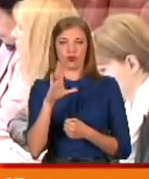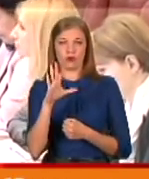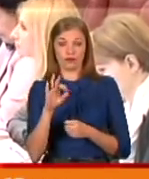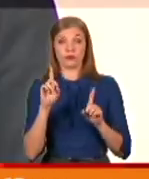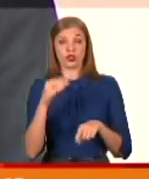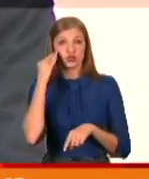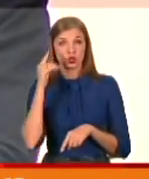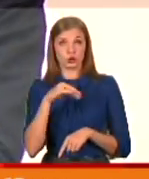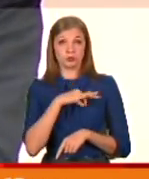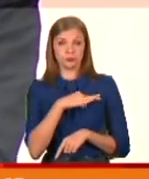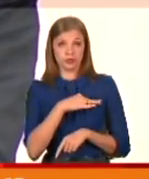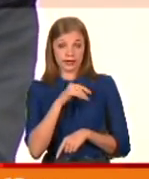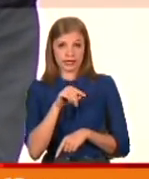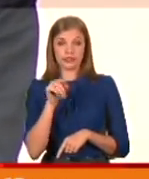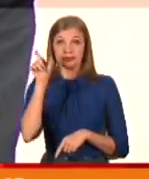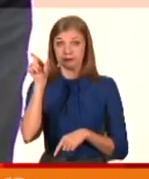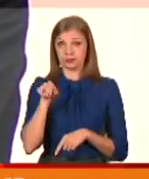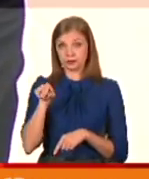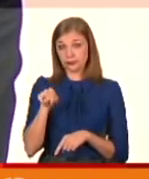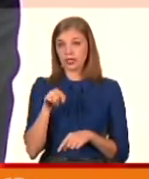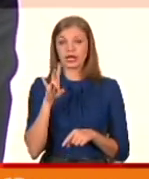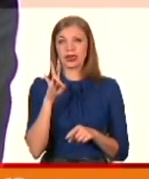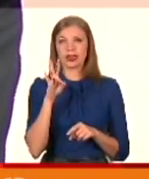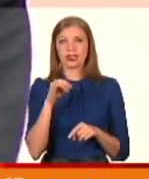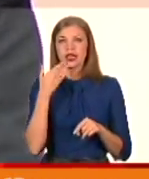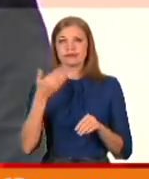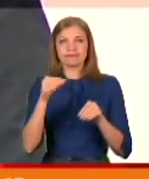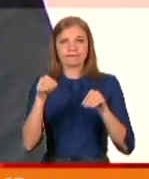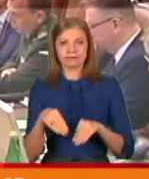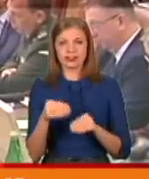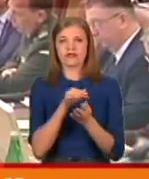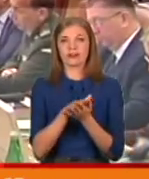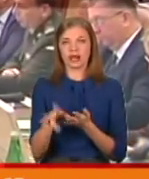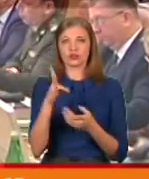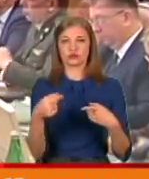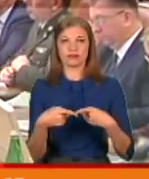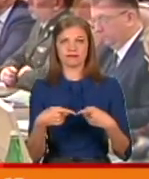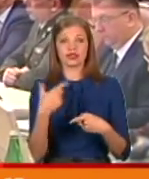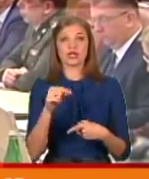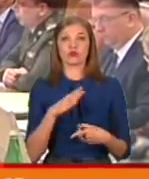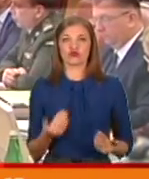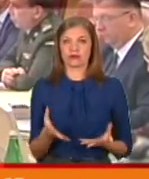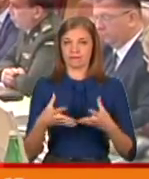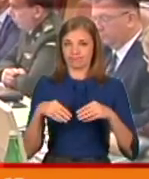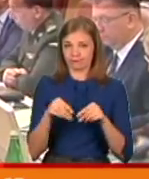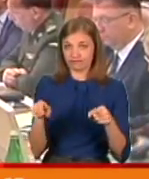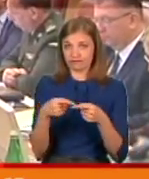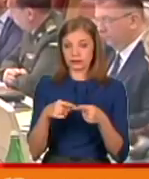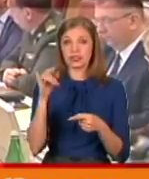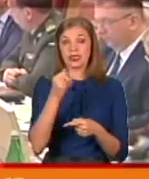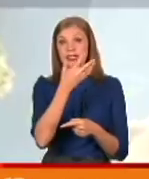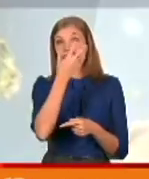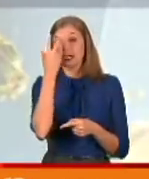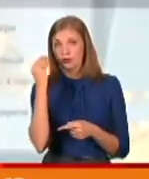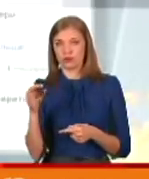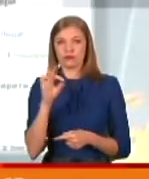Також, на думку детективів, Володимир Омелян не задекларував видатки на оренду помешкання, де жив із родиною, і забув